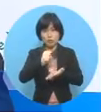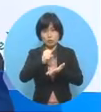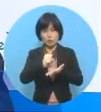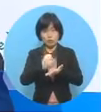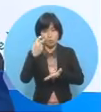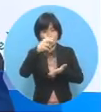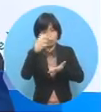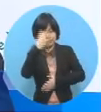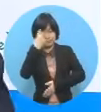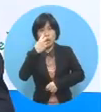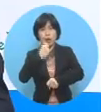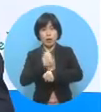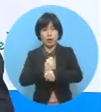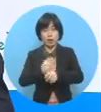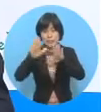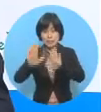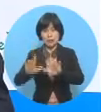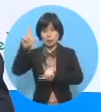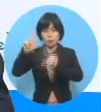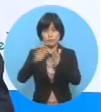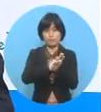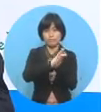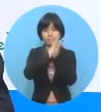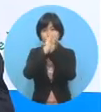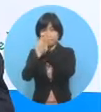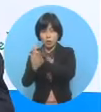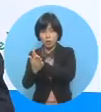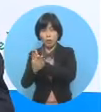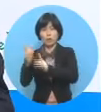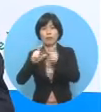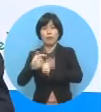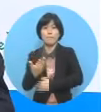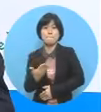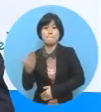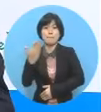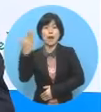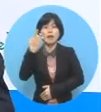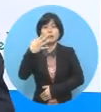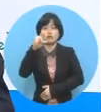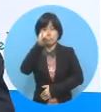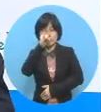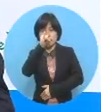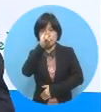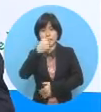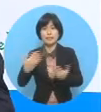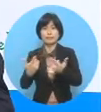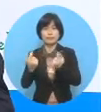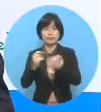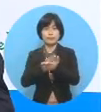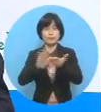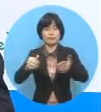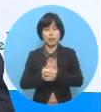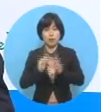대상으로 현황을 파악하고 분석하여 현대적 가치로 재조명하여 승화시키는